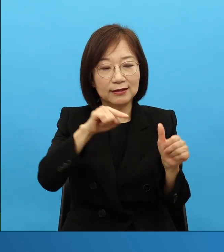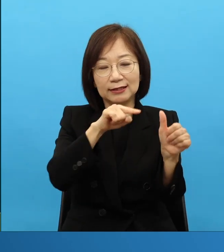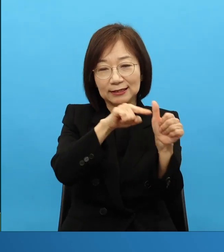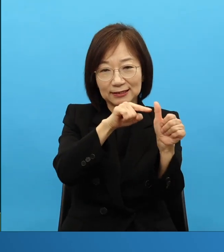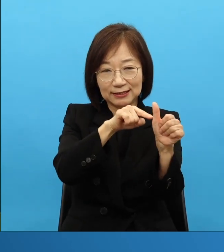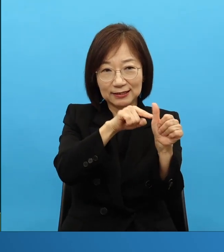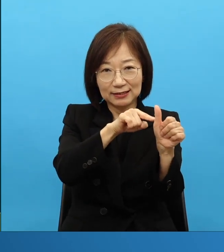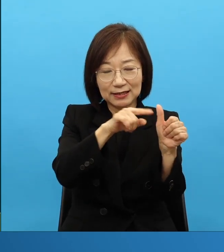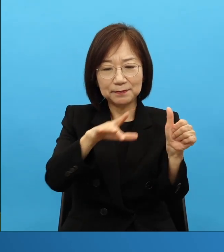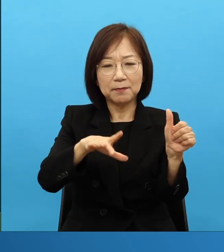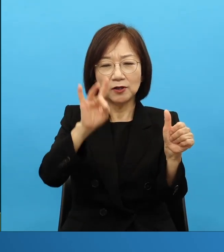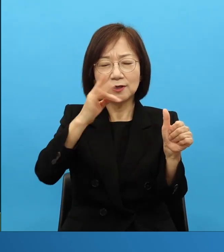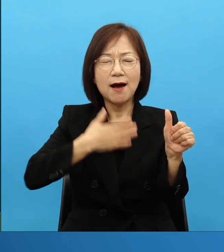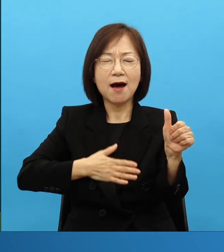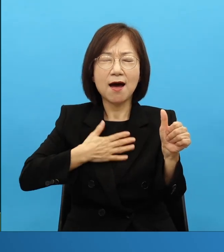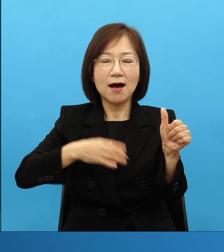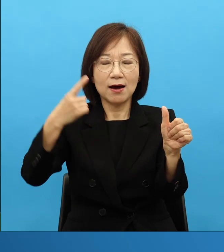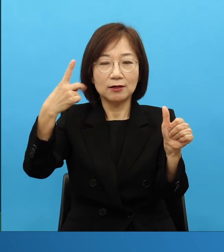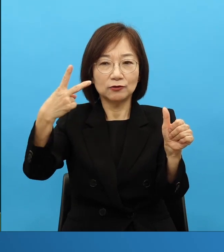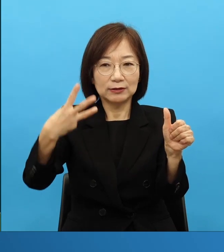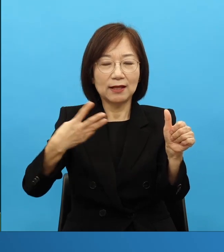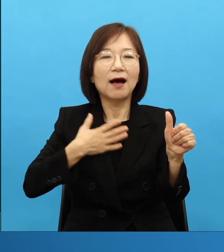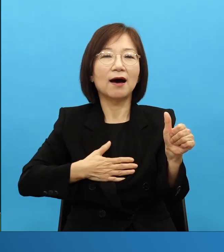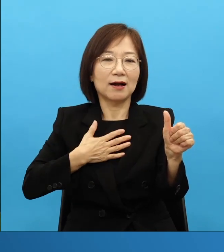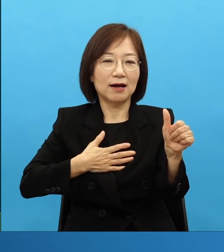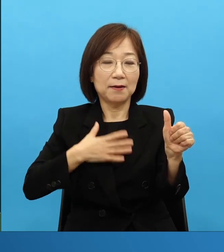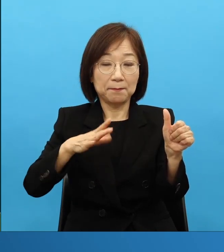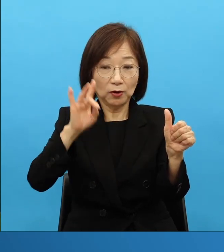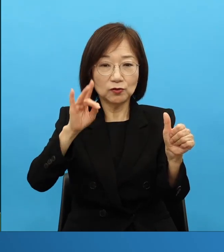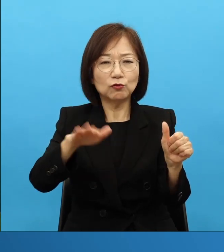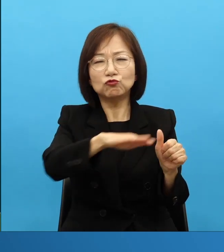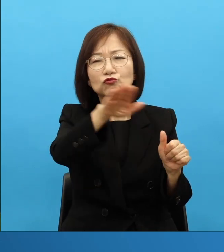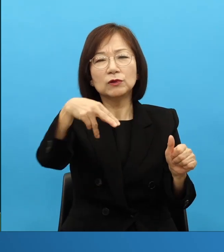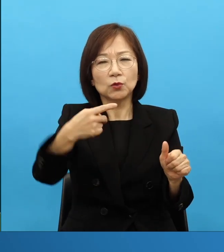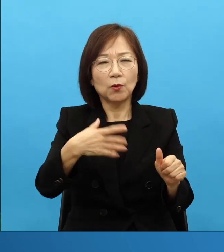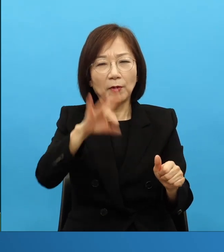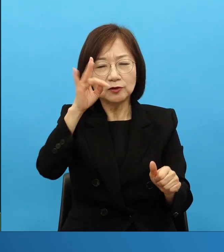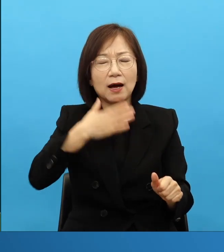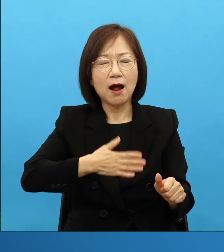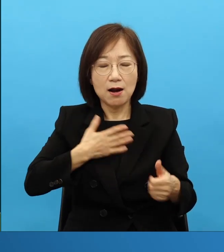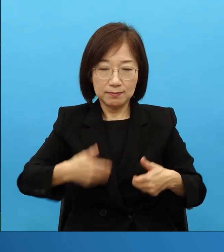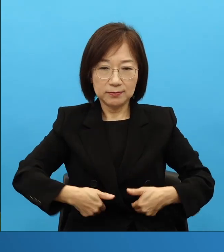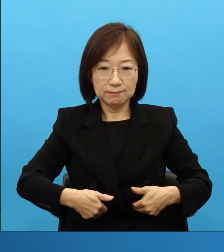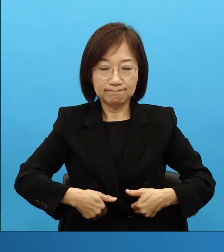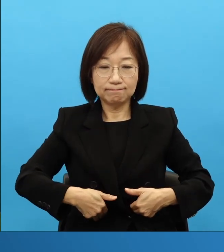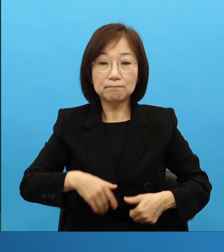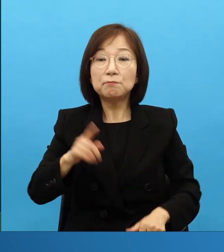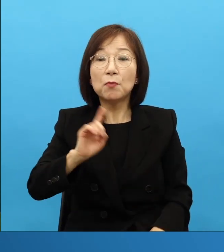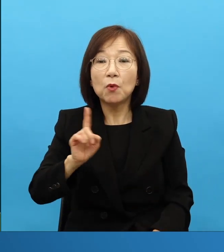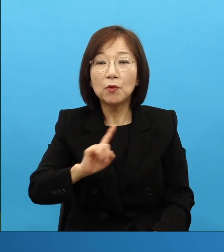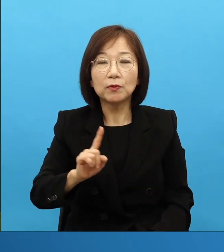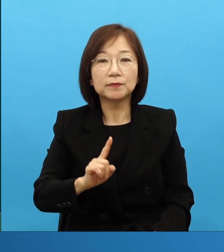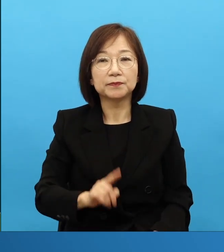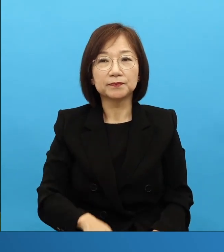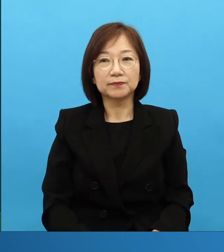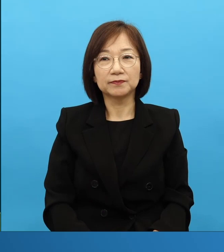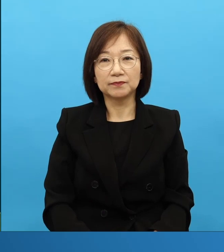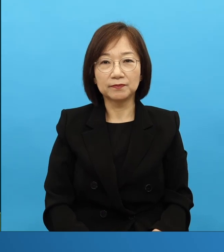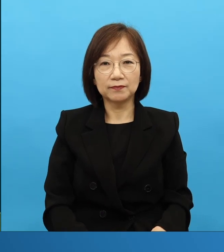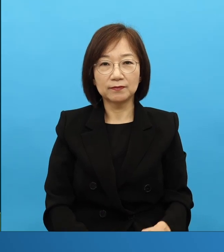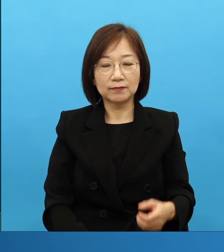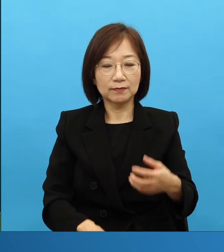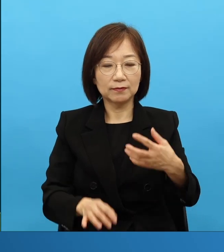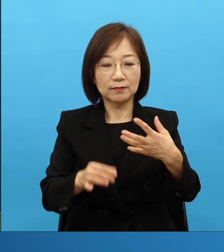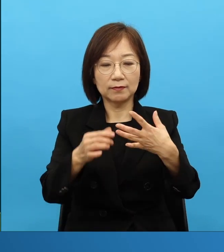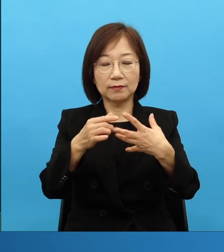세 가지를 알고 있었습니다. Paul knew 먼저 three 알아야 돼요. things ahead of time. You need to know. 뭡니까? What are they?